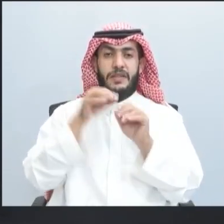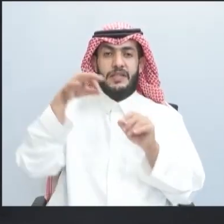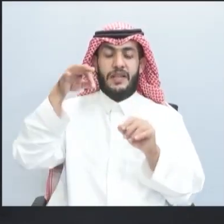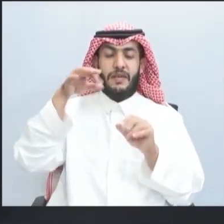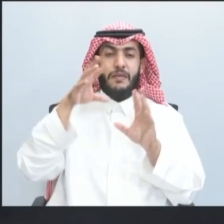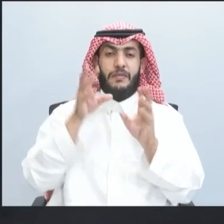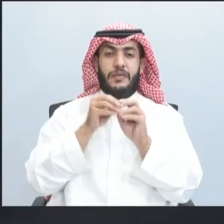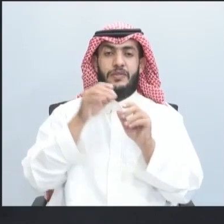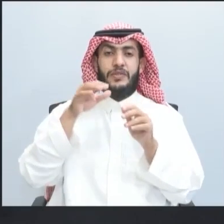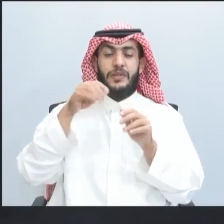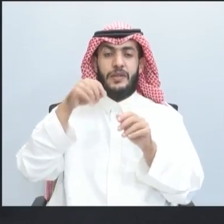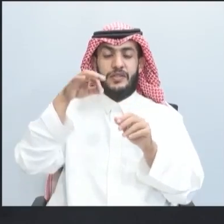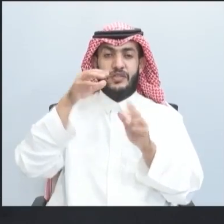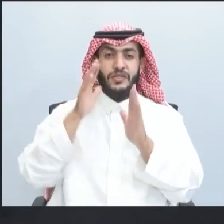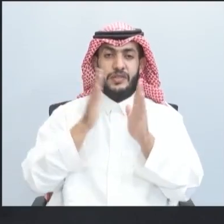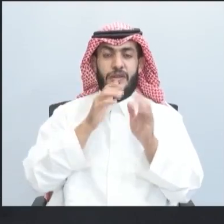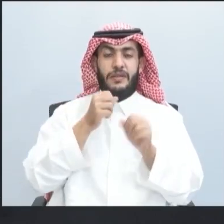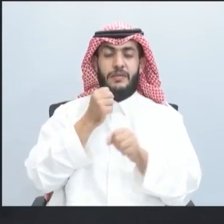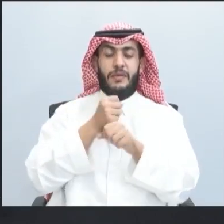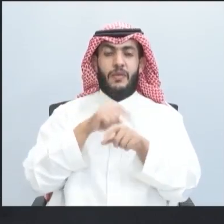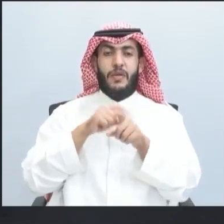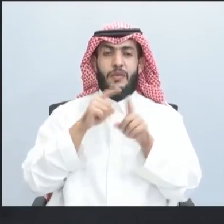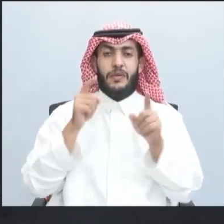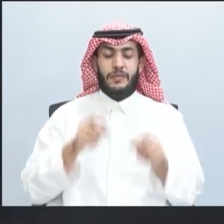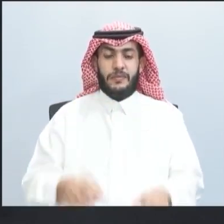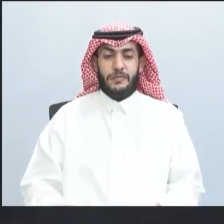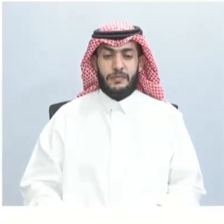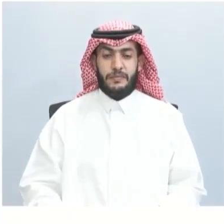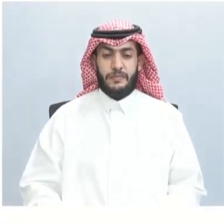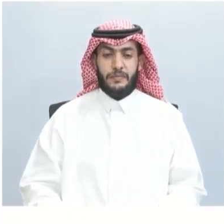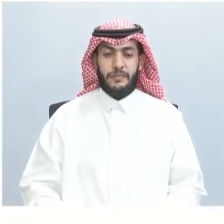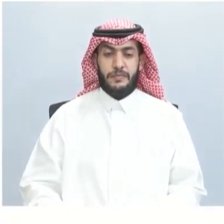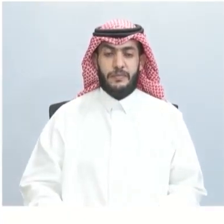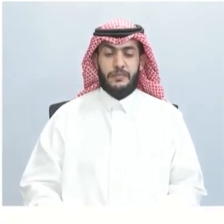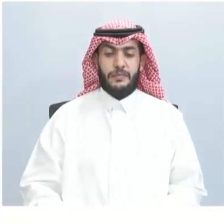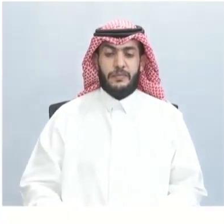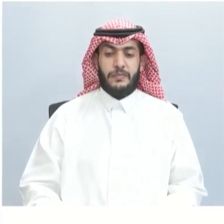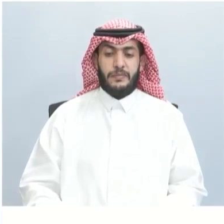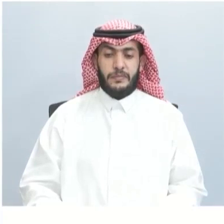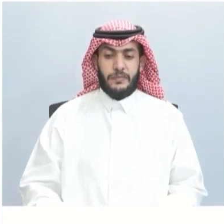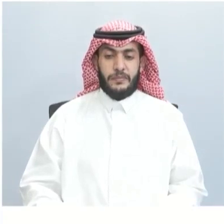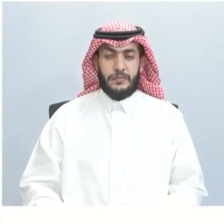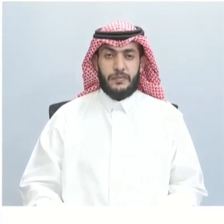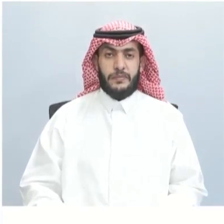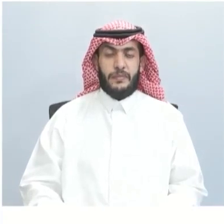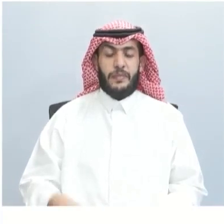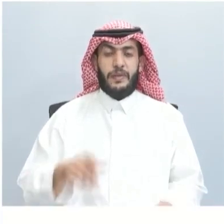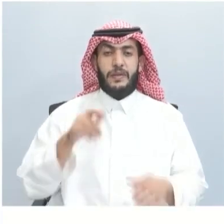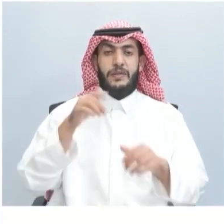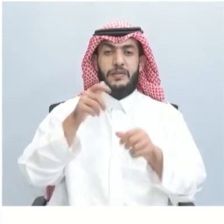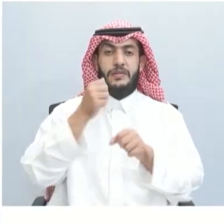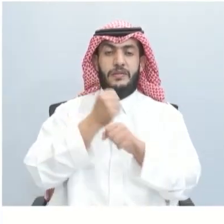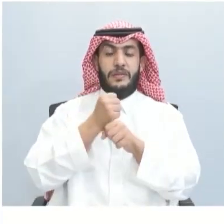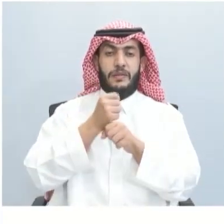في ج هاز المستخدم وهذا يستغرق وقتا اطول اذا يقصد بالعرض من جانب العميل ان العميل جهاز